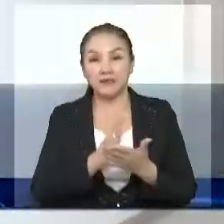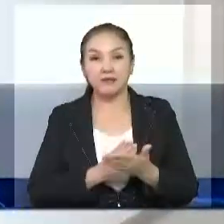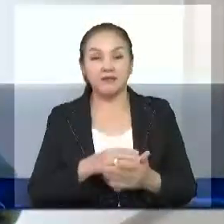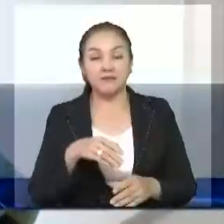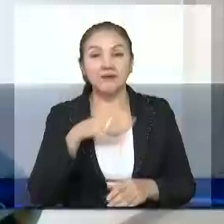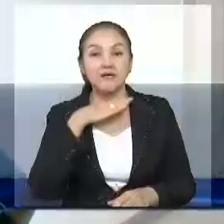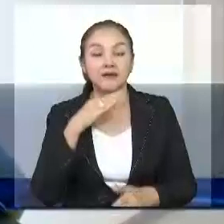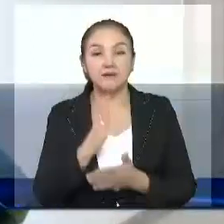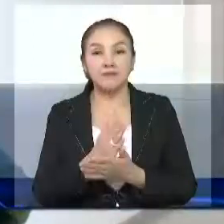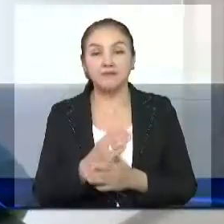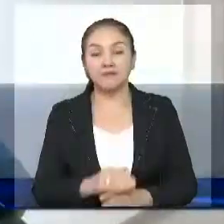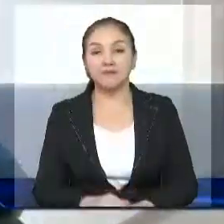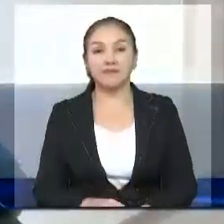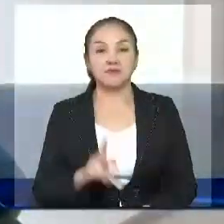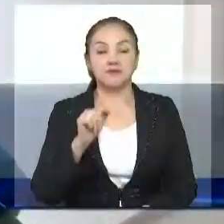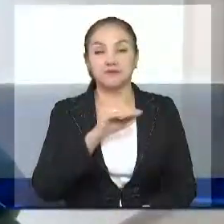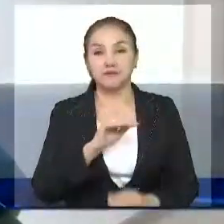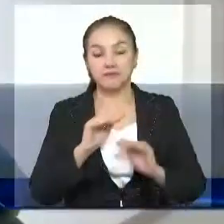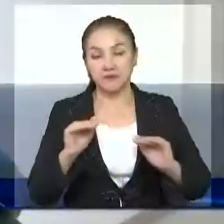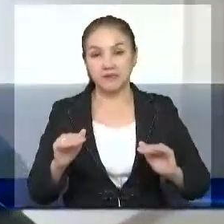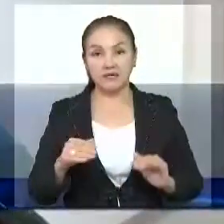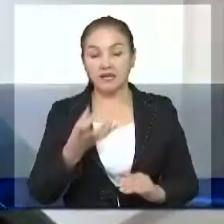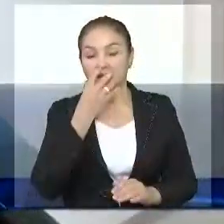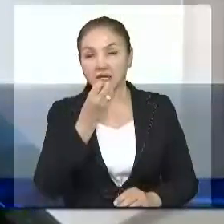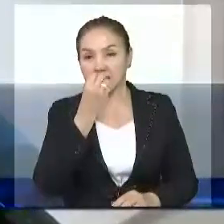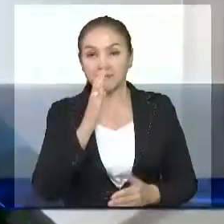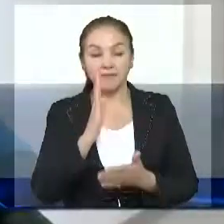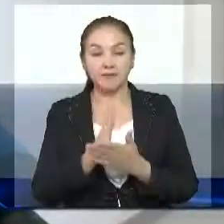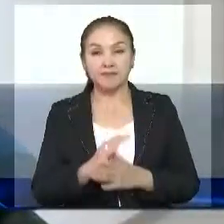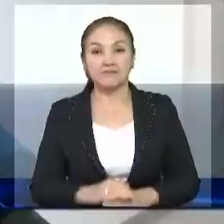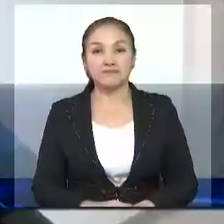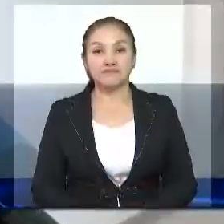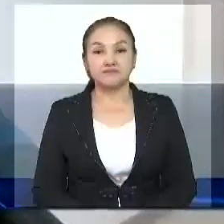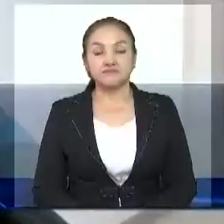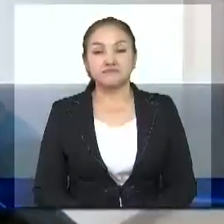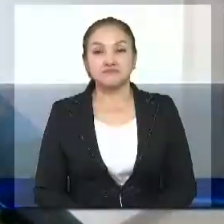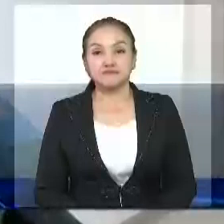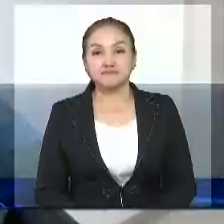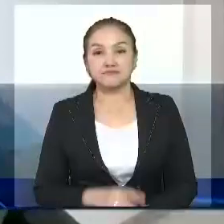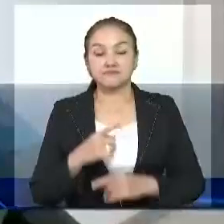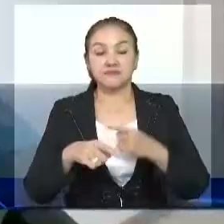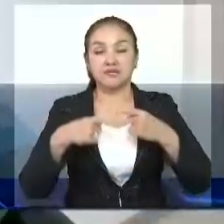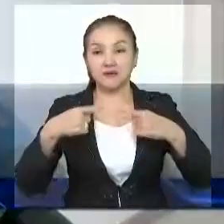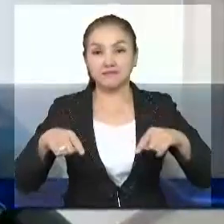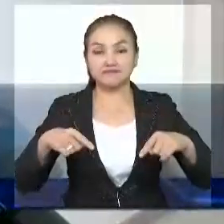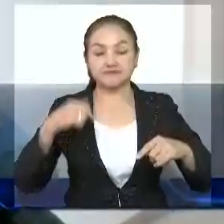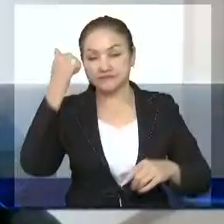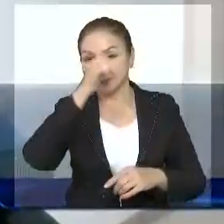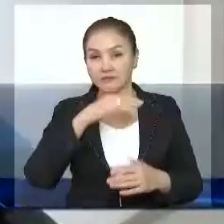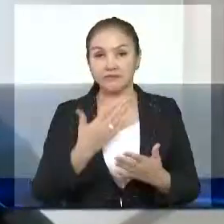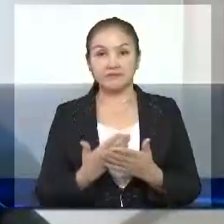бар. 100% балдар ыстық тағаммен қамтылған. Енді одан да басқа жыл